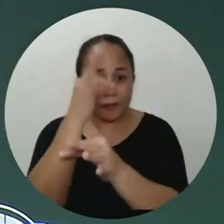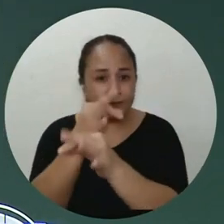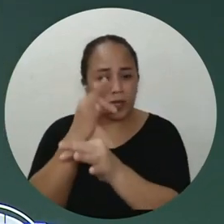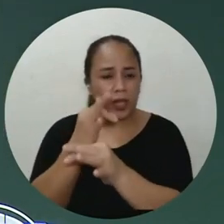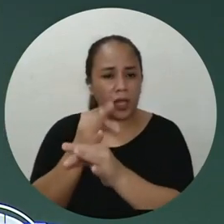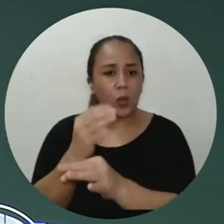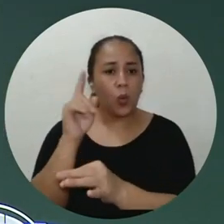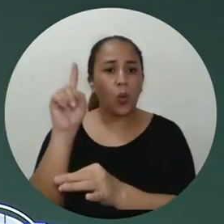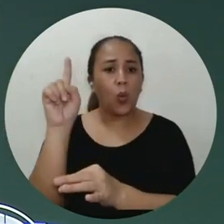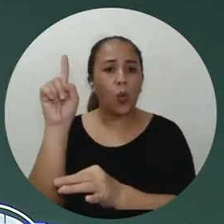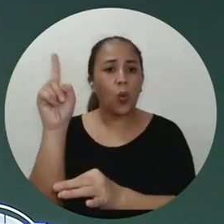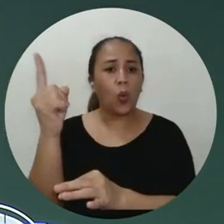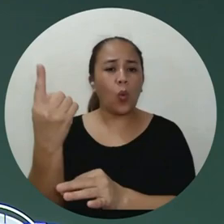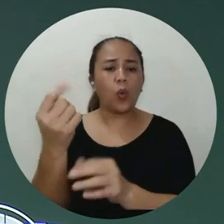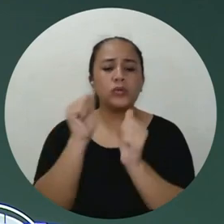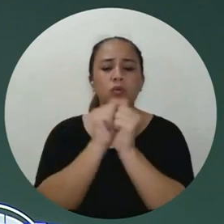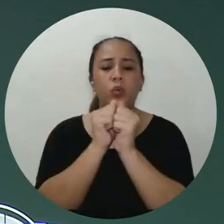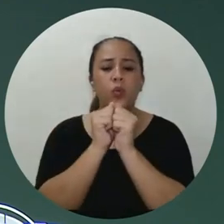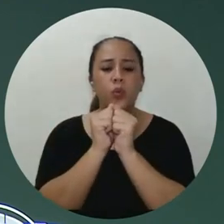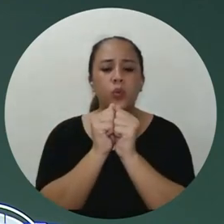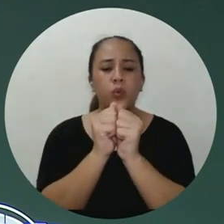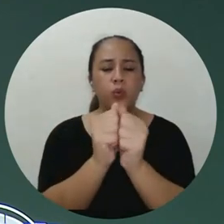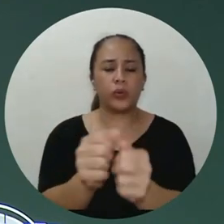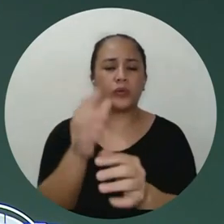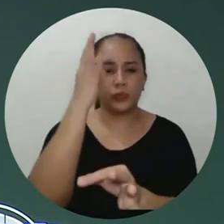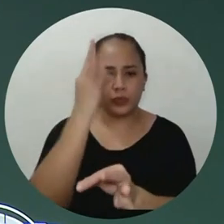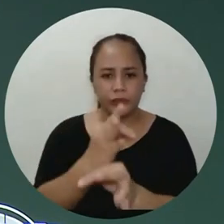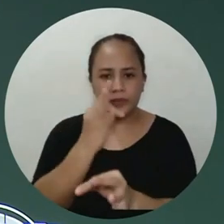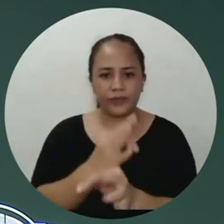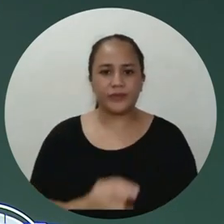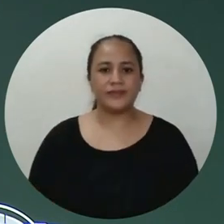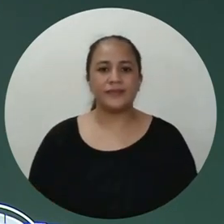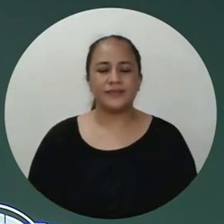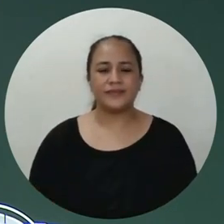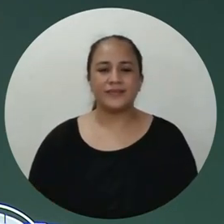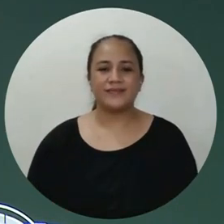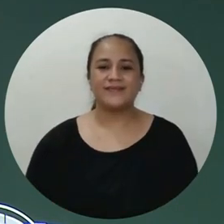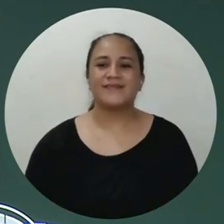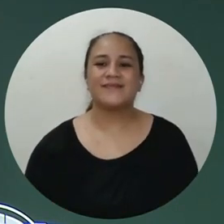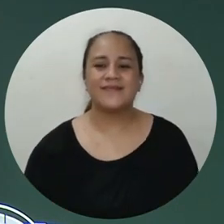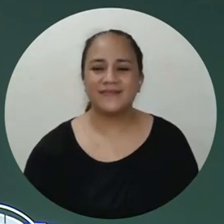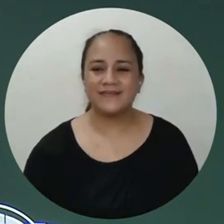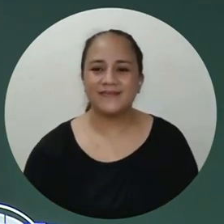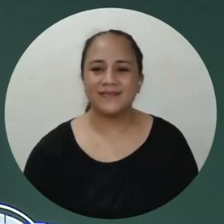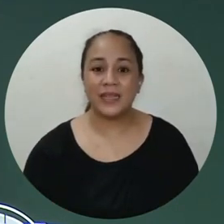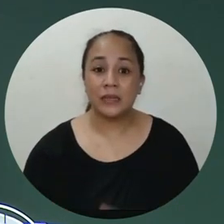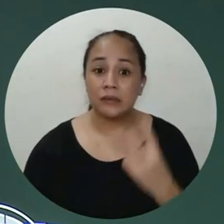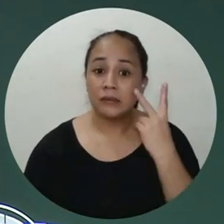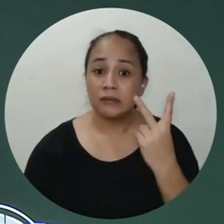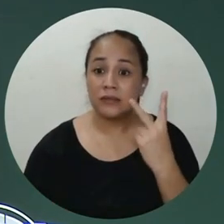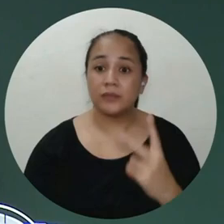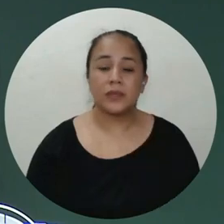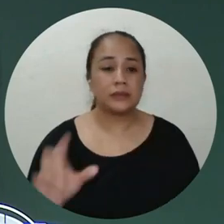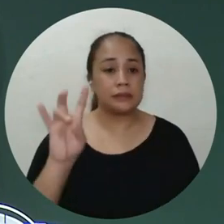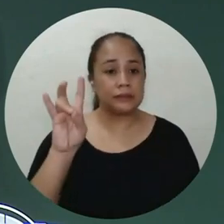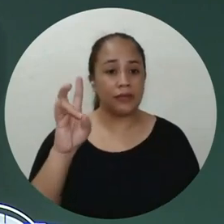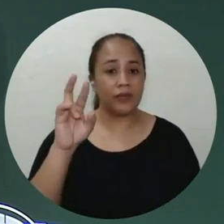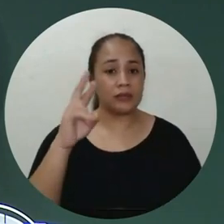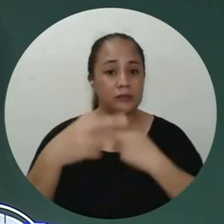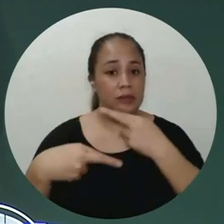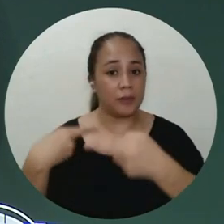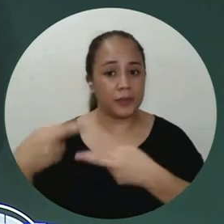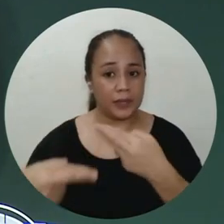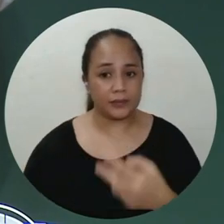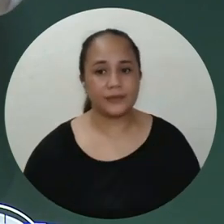the flow of the faith. 이 렘넌트 그 여러분 일곱 명들 보세요. Look at the seven remnants. 첫째로 창세기